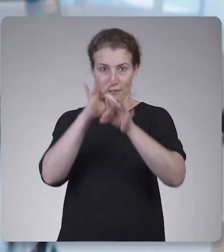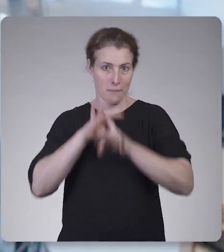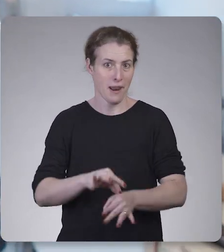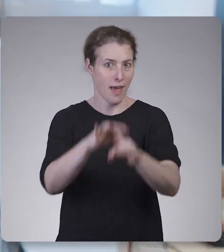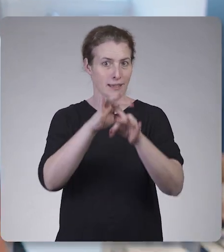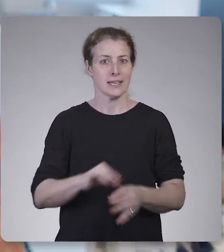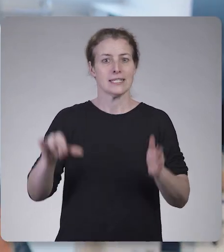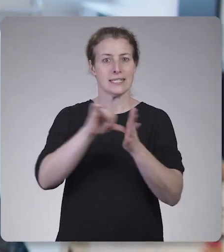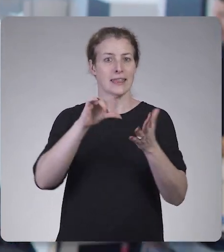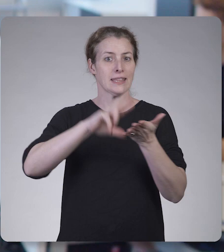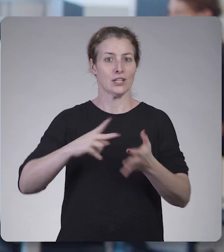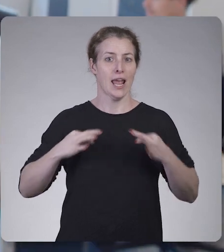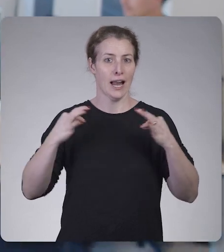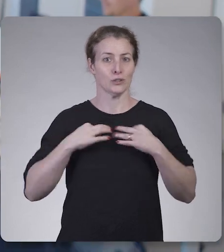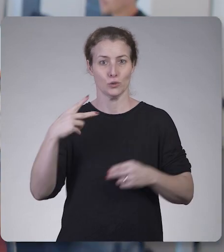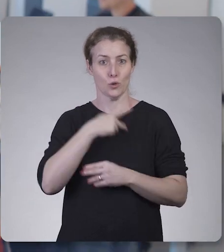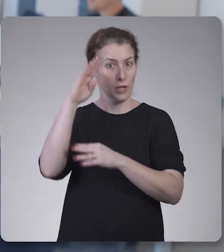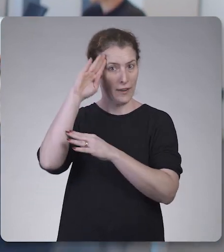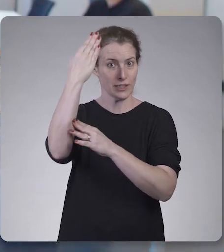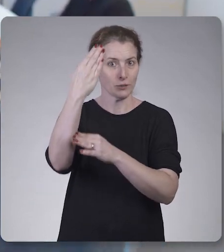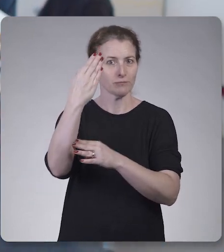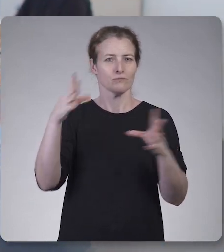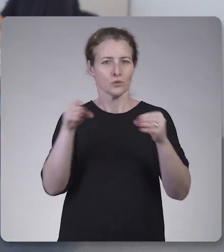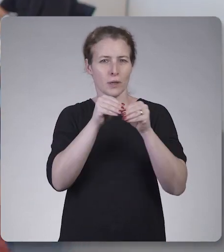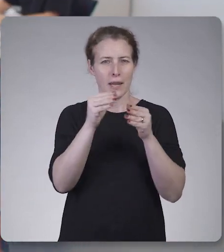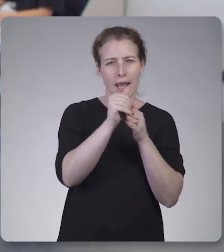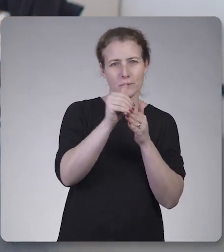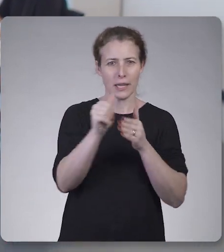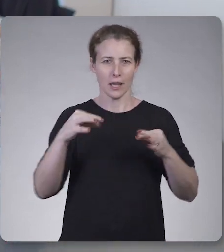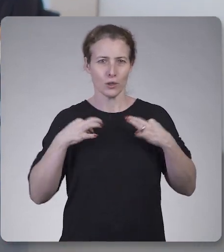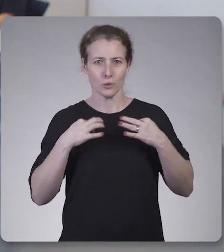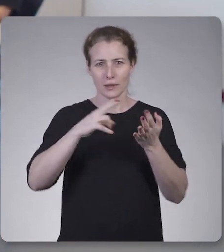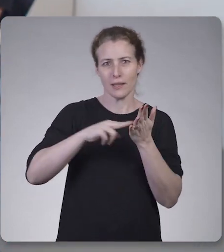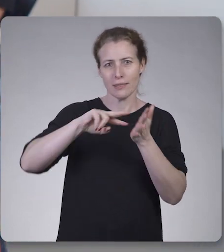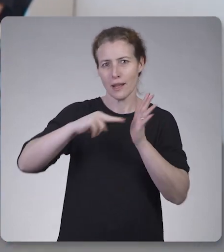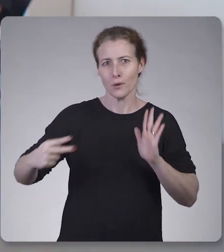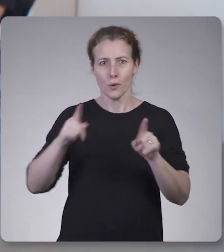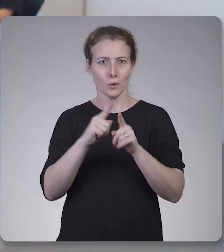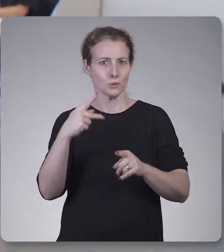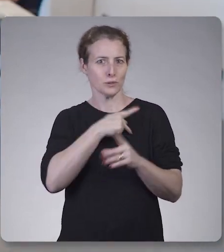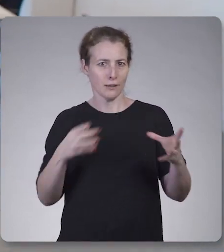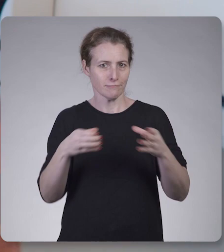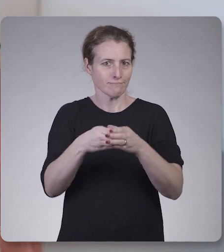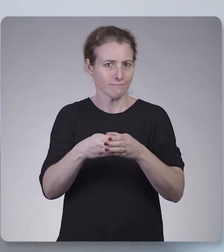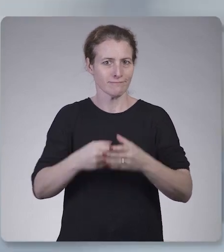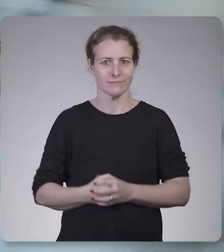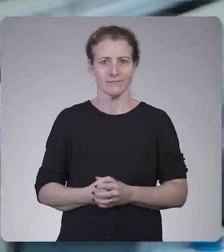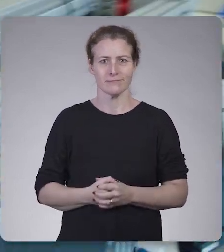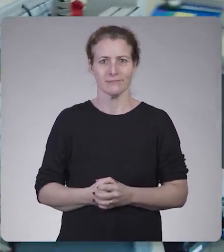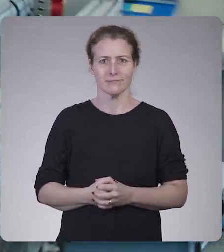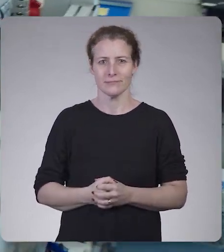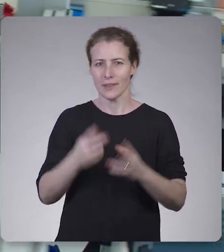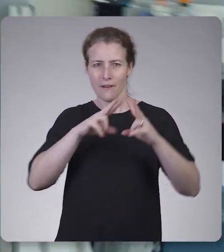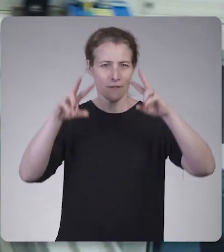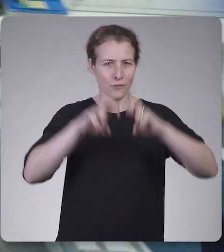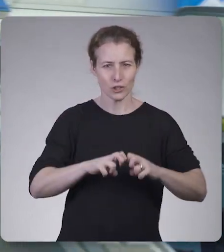Oder als Leiter des Center for Digital Health and Social Innovation, wo wir Expertise im Bereich Gesundheit, digitale Technologien und Soziales bündeln.